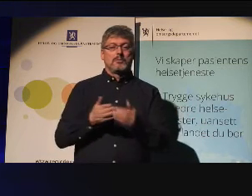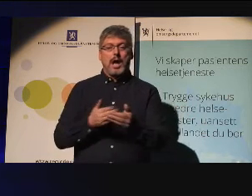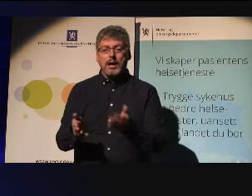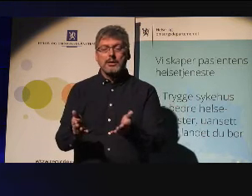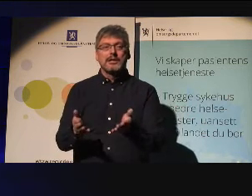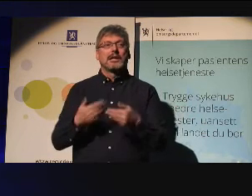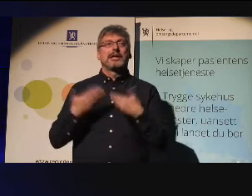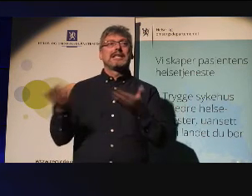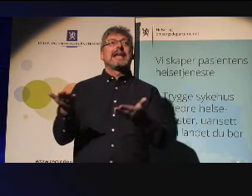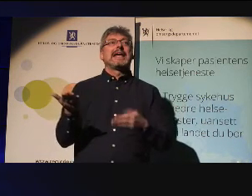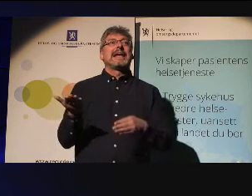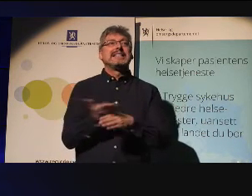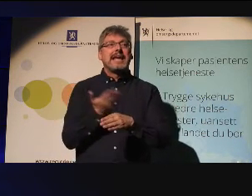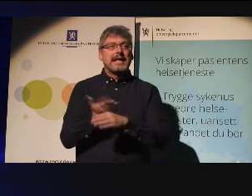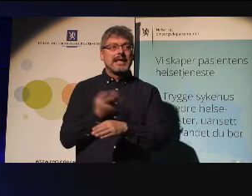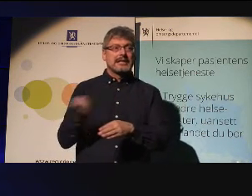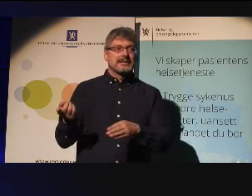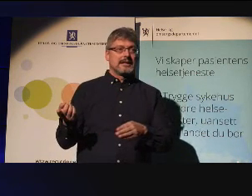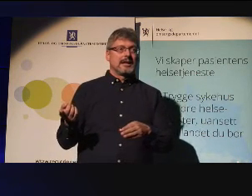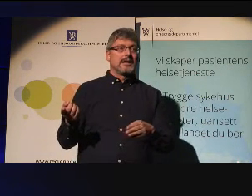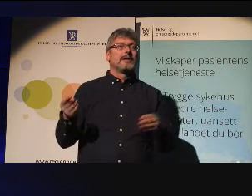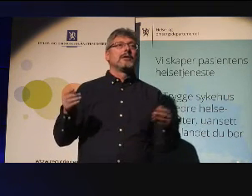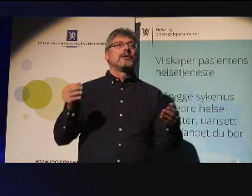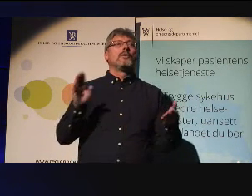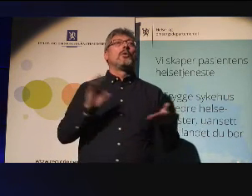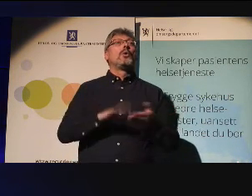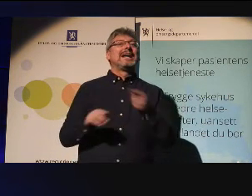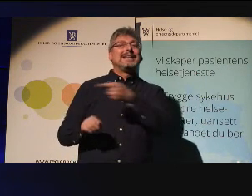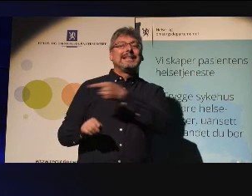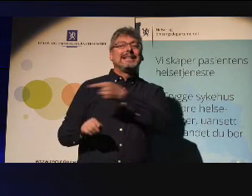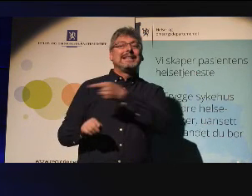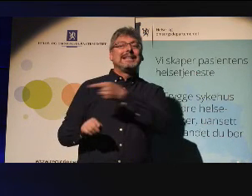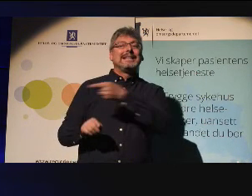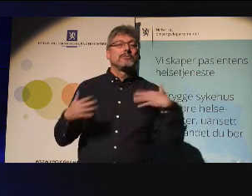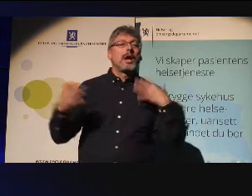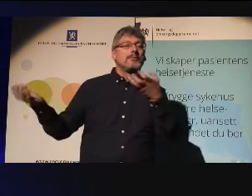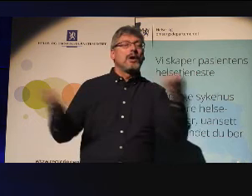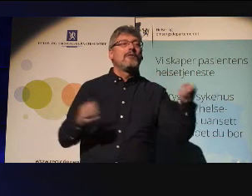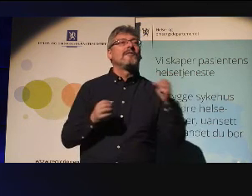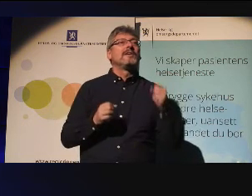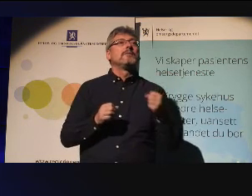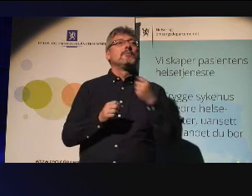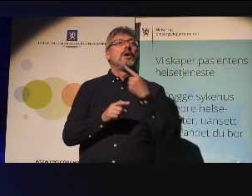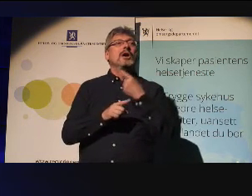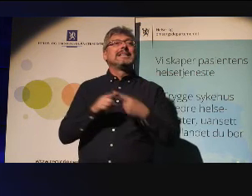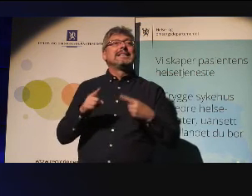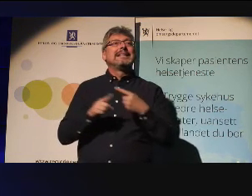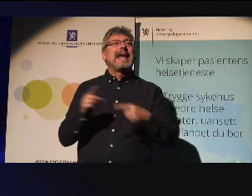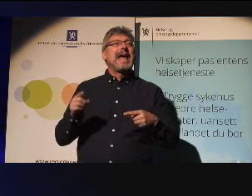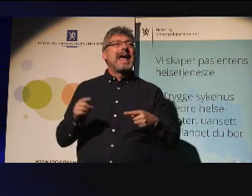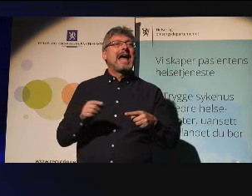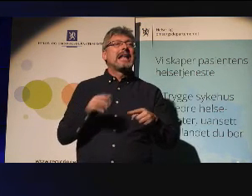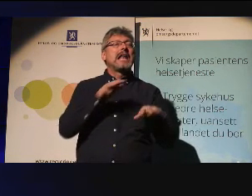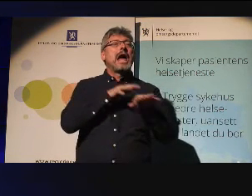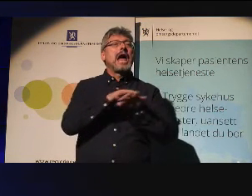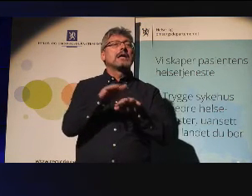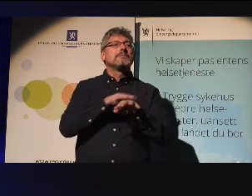tjenester, og de som har behov, dele ekspertisen med hverandre.